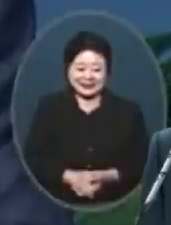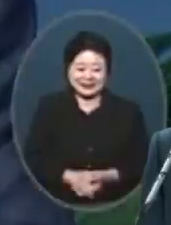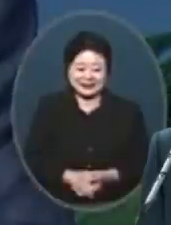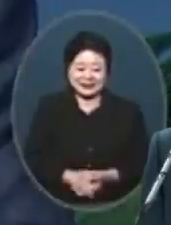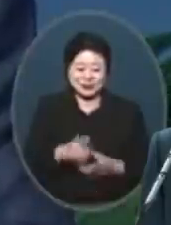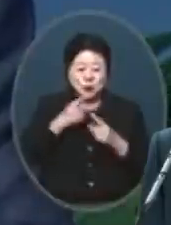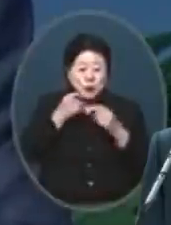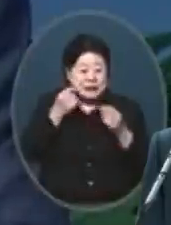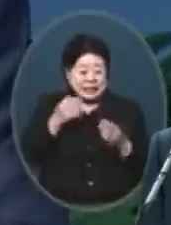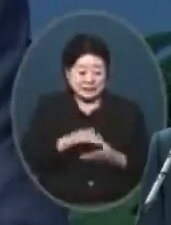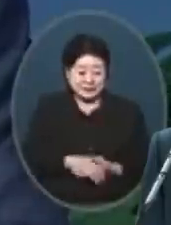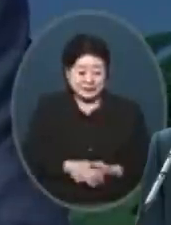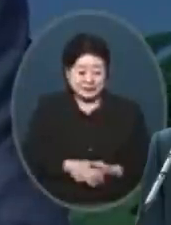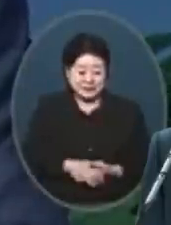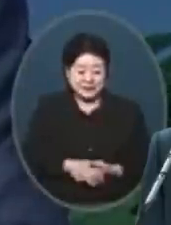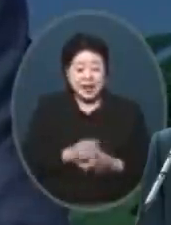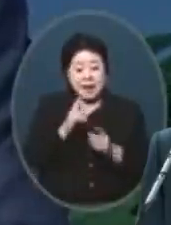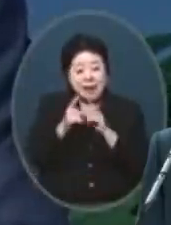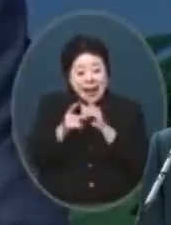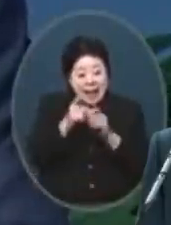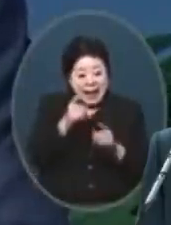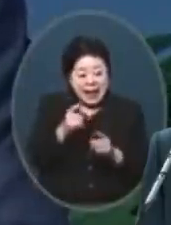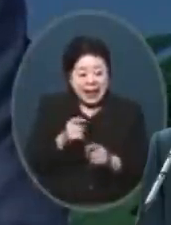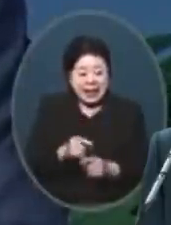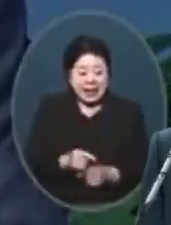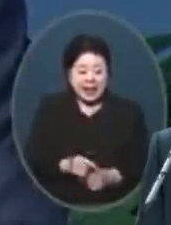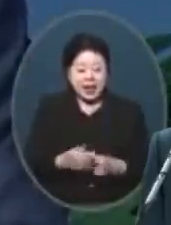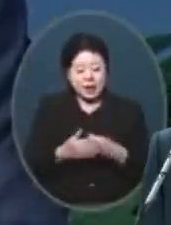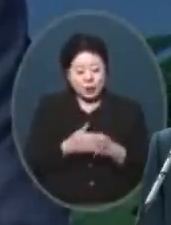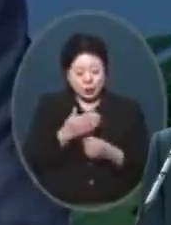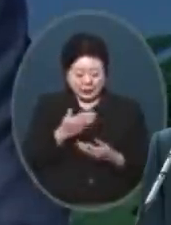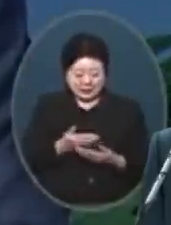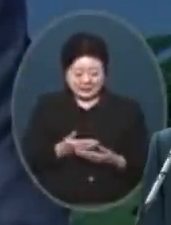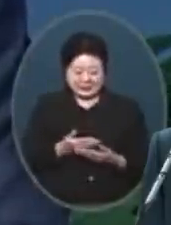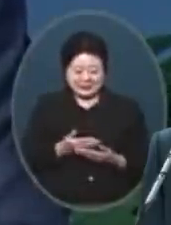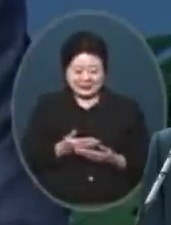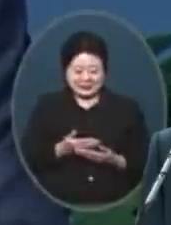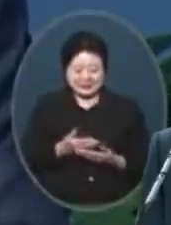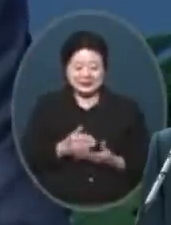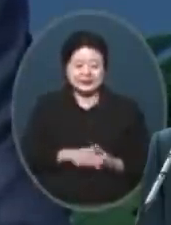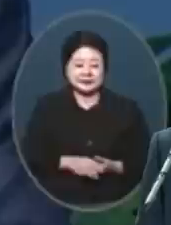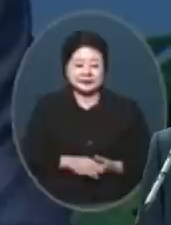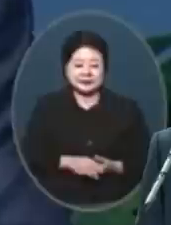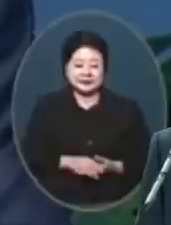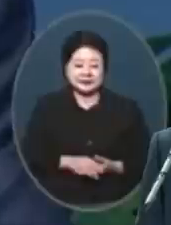저는 이 말이 굉장히 도움이 되었어요.